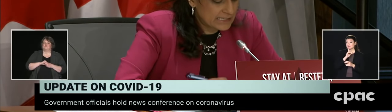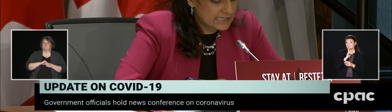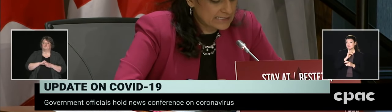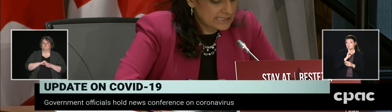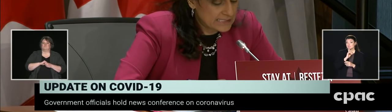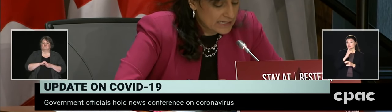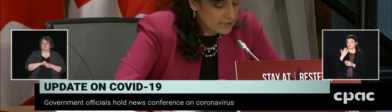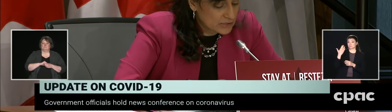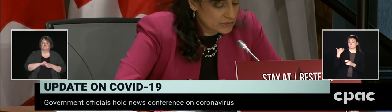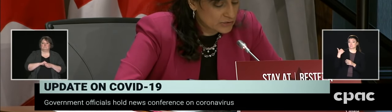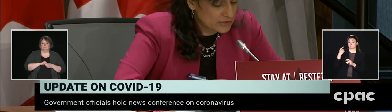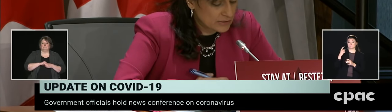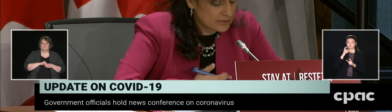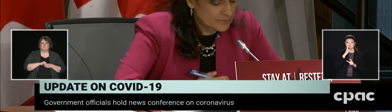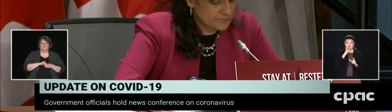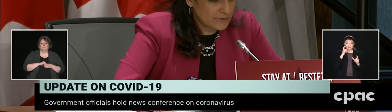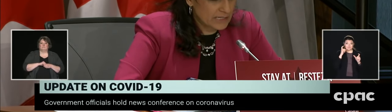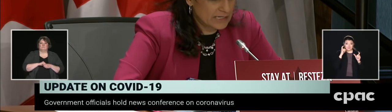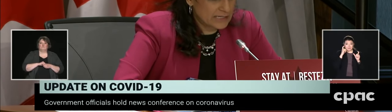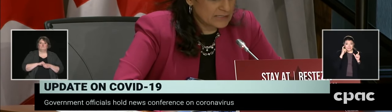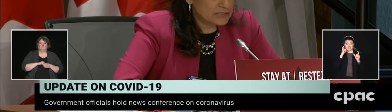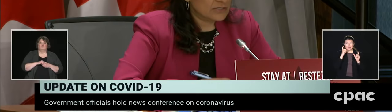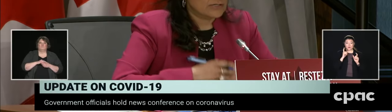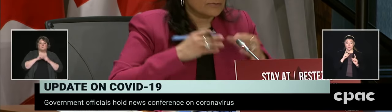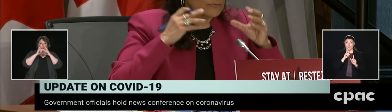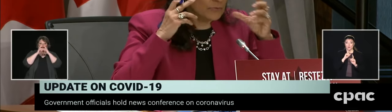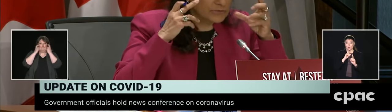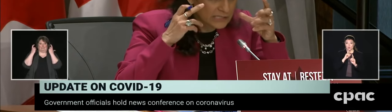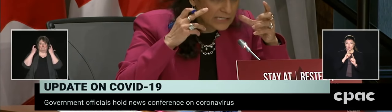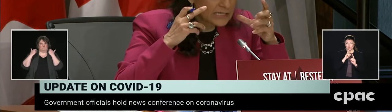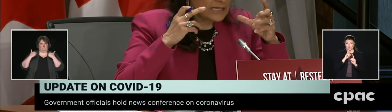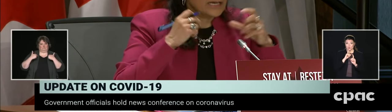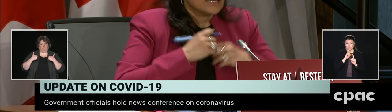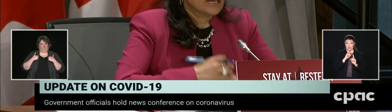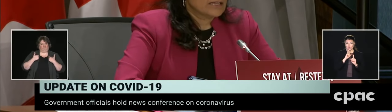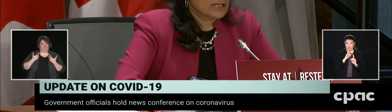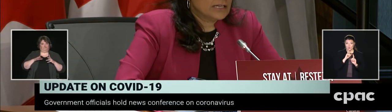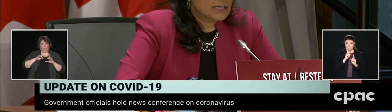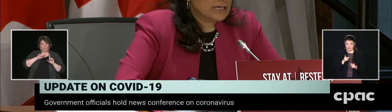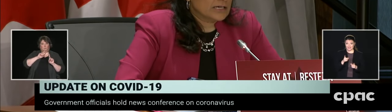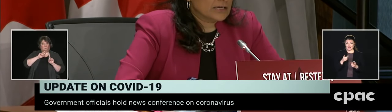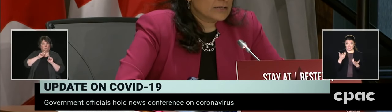aussi nécessaire de montrer